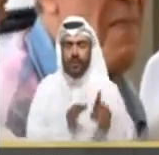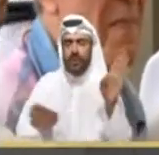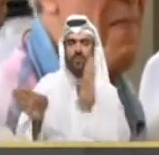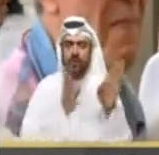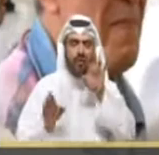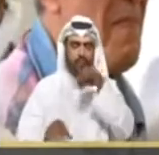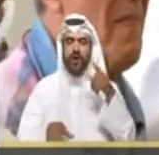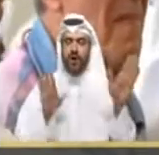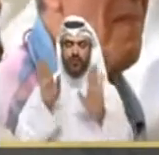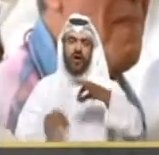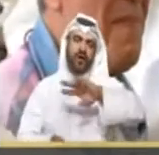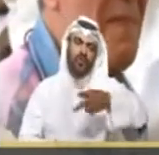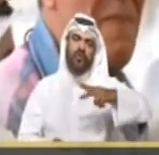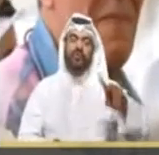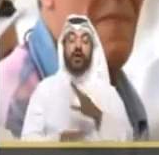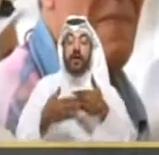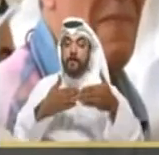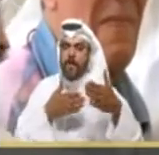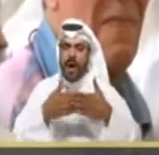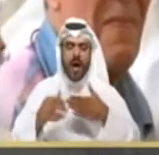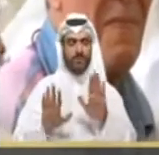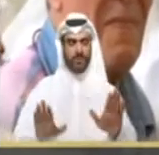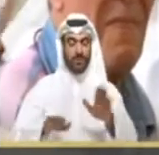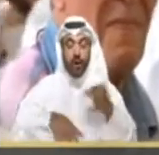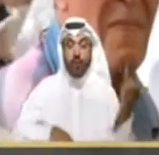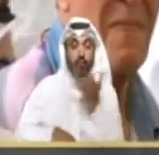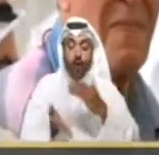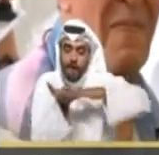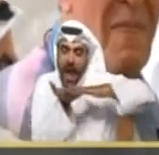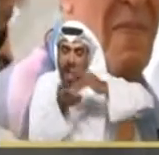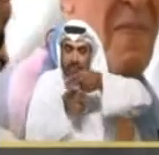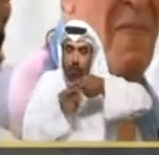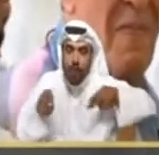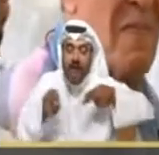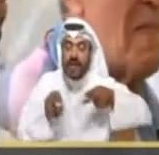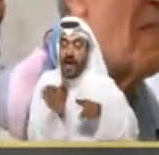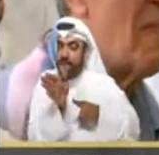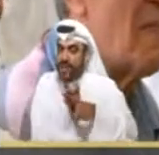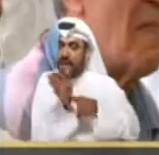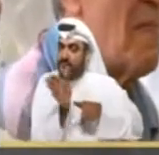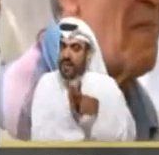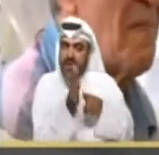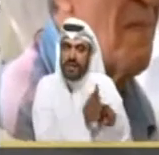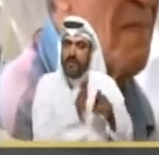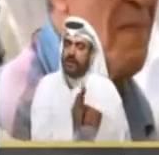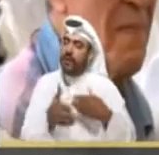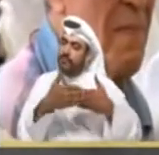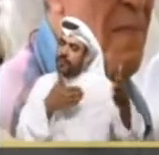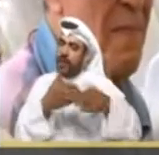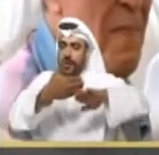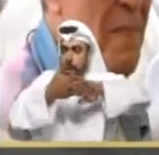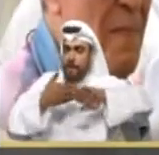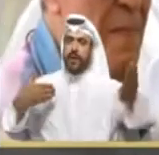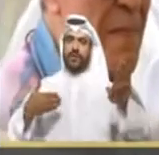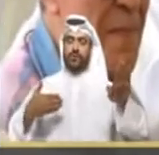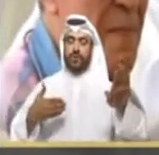في أي أمر يفرق المجتمع ويشتته ويدق سفين الفتنة فيما بينهم. وقد تحدث الكثير من